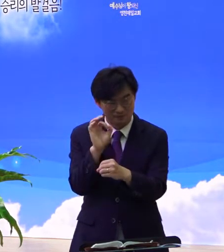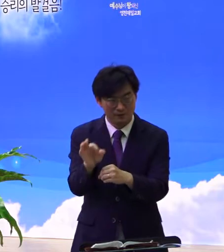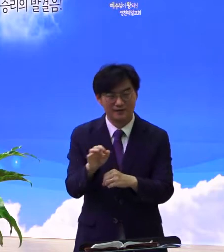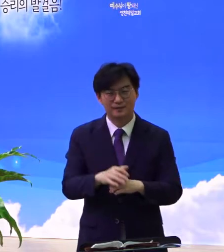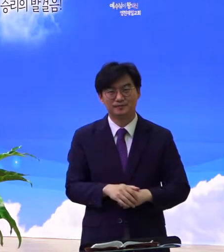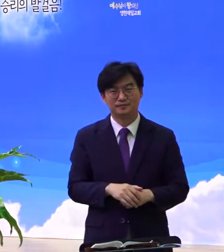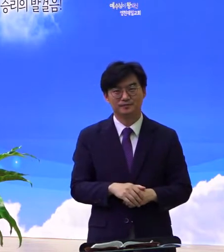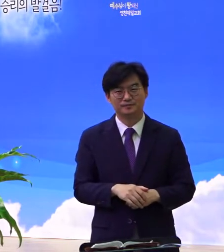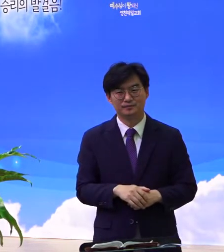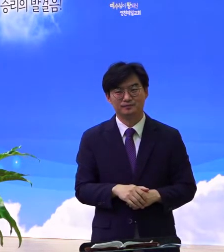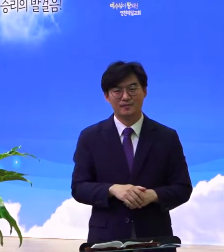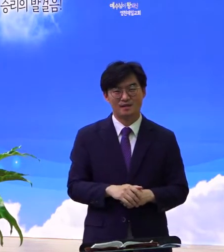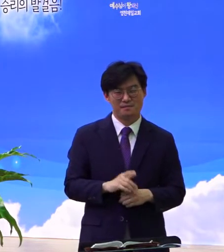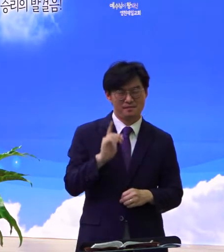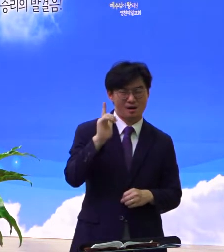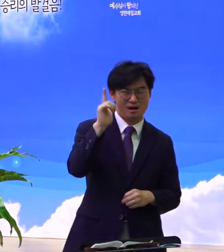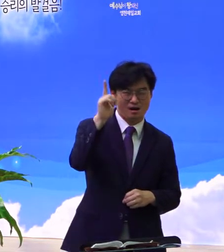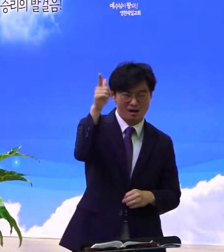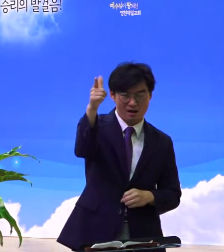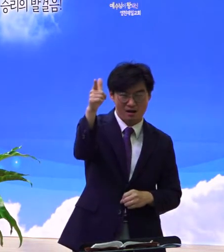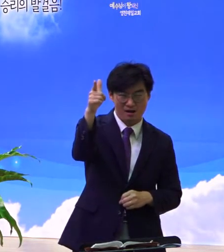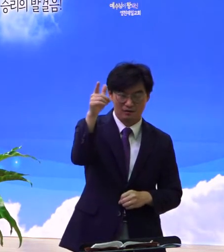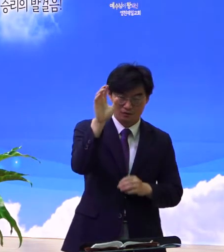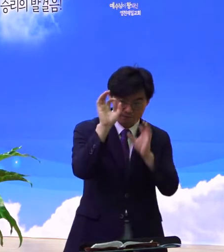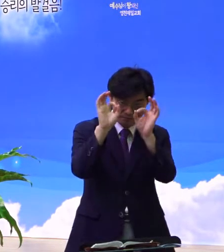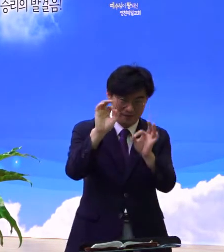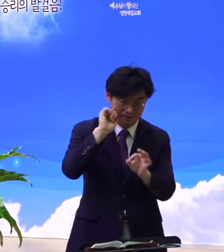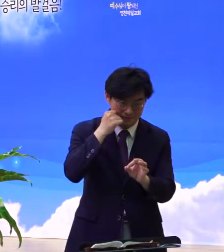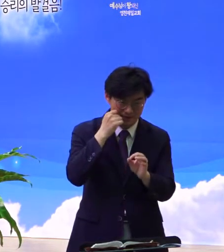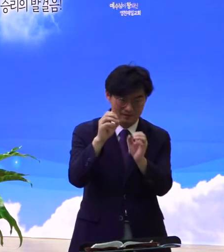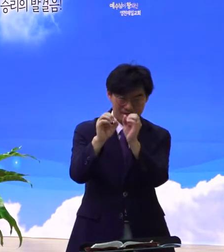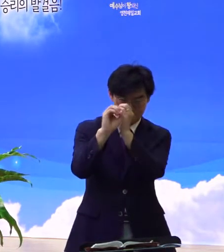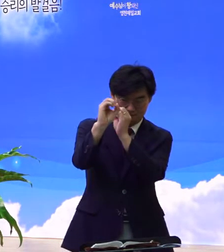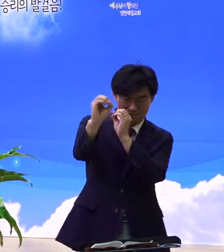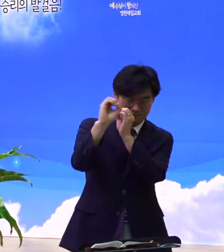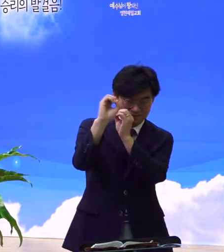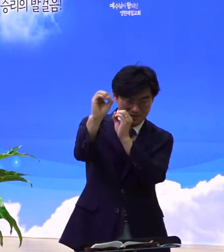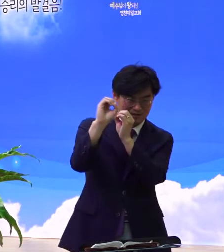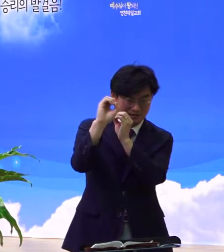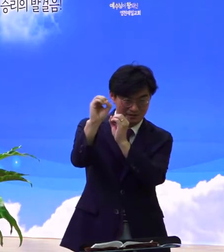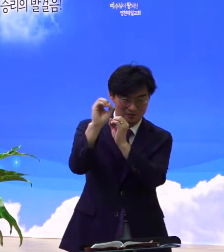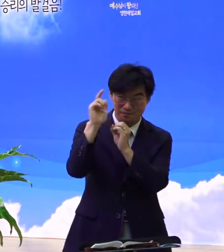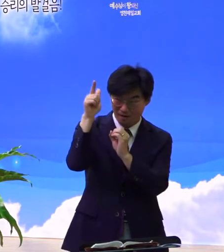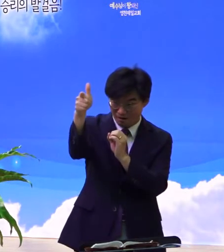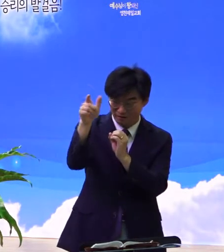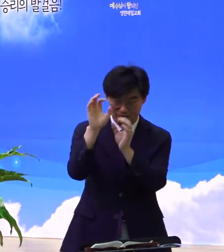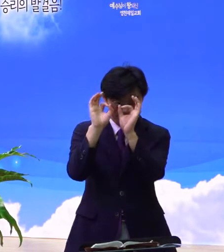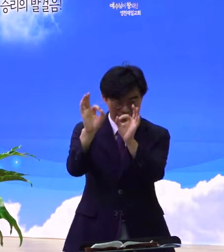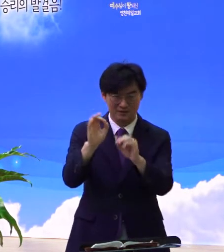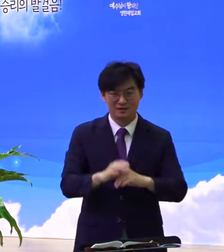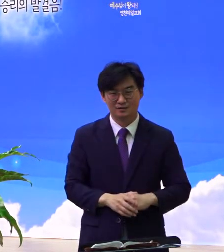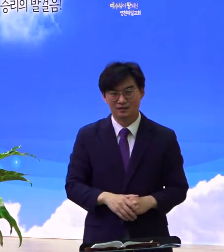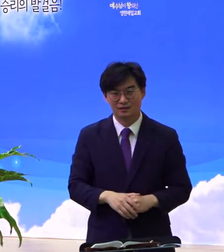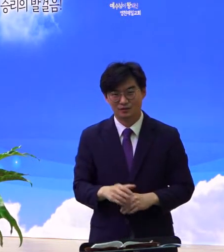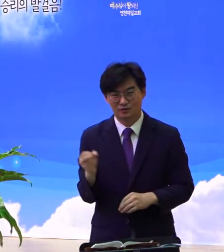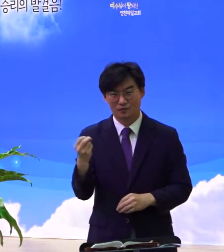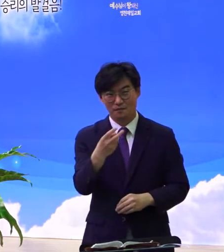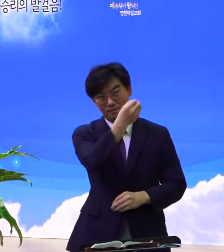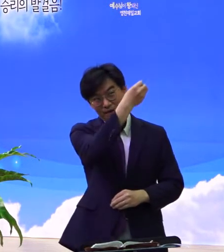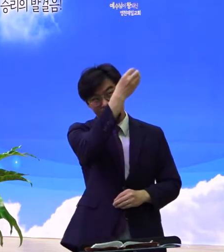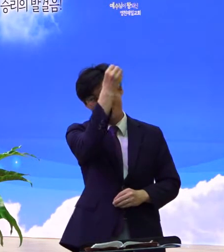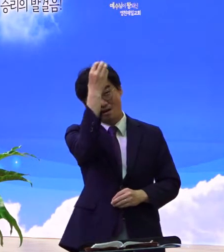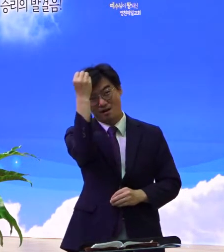보기도 합니다. 그리고 또 아주 멀리 있는 것을 못 봅니다. 그래서 망원경을 가지고 멀리 있는 것을 보고 또 천체망원경 같은